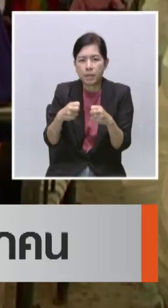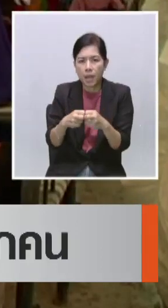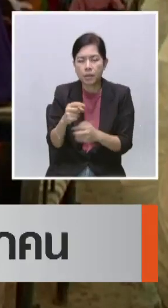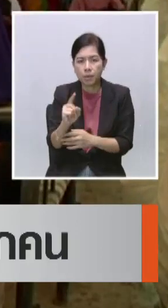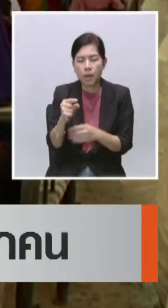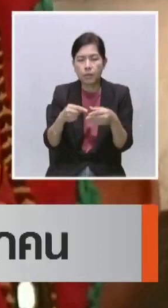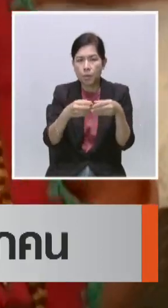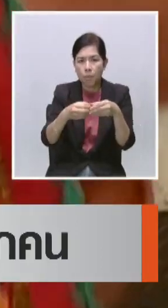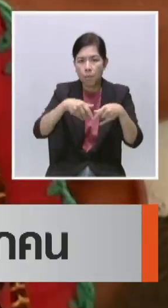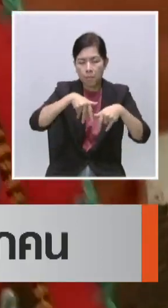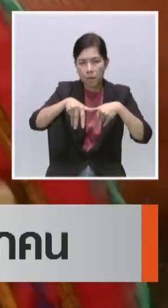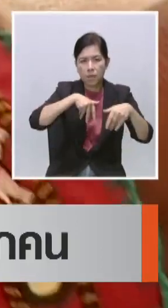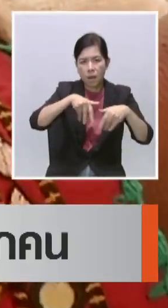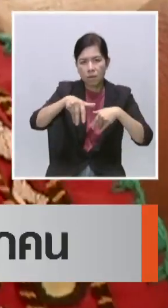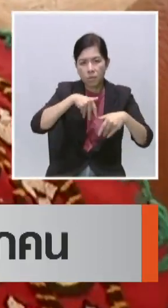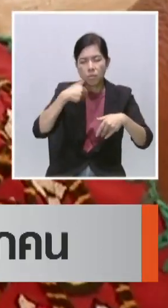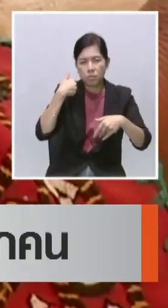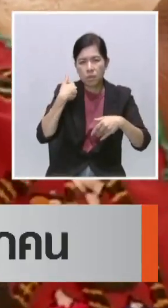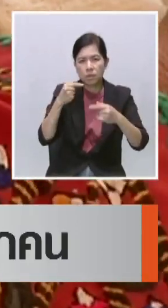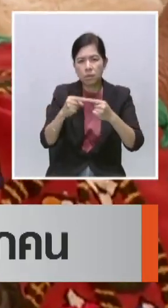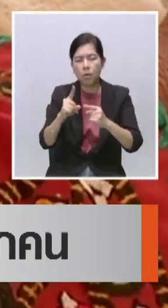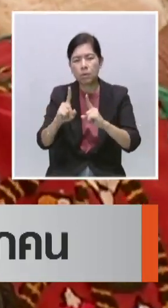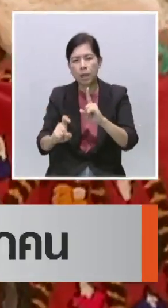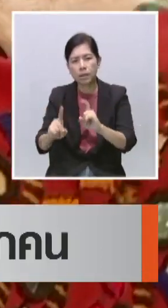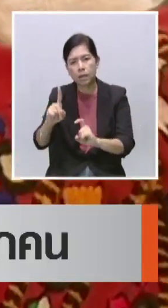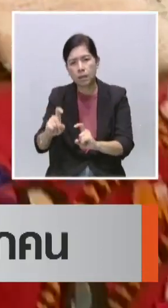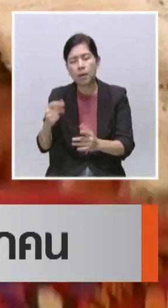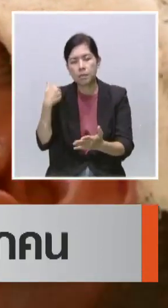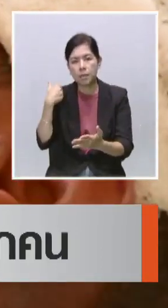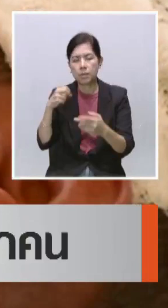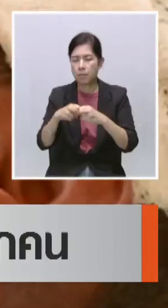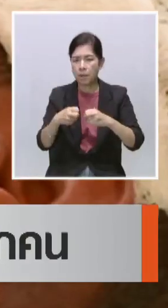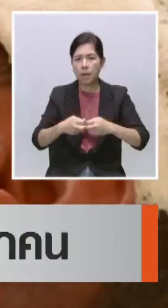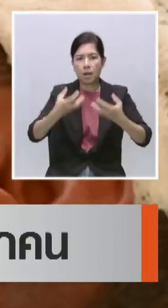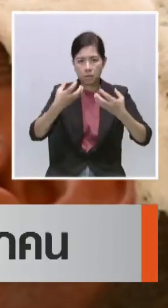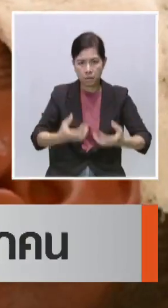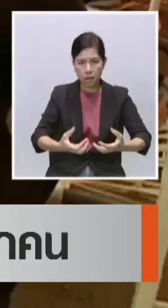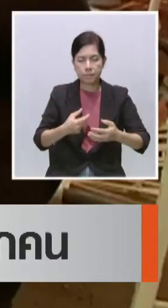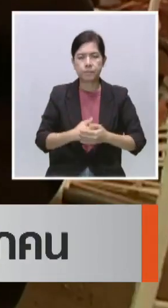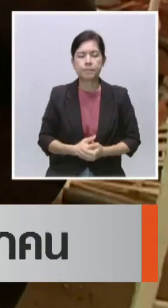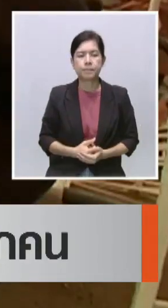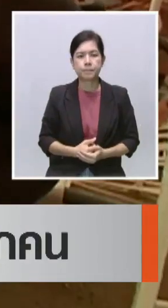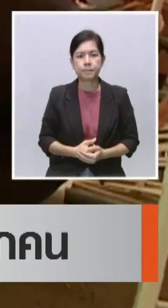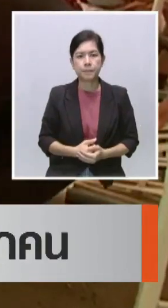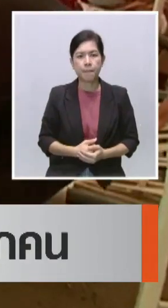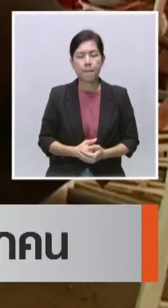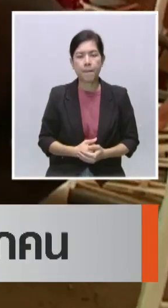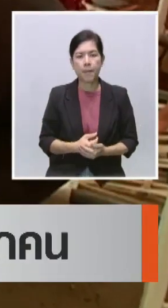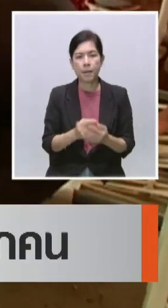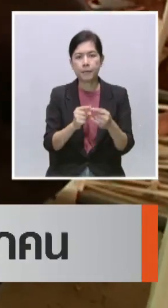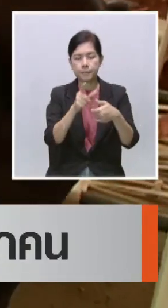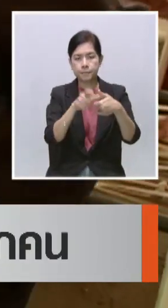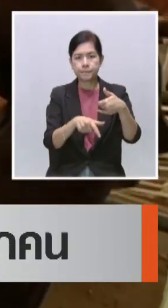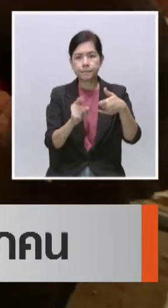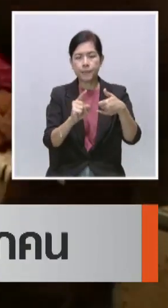อมาก็คือผู้คนที่ไม่ถูกรักษาก็เสียชีวิตลงอย่างช้าๆมันกำลังเกิดหายนะกับชีวิตมนุษย์แล้วค่ะทางด้านอันโต